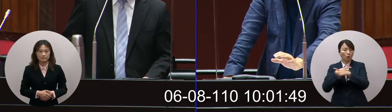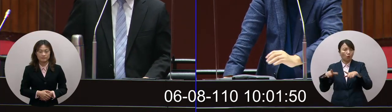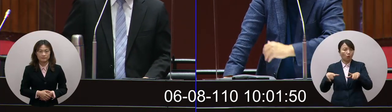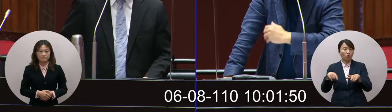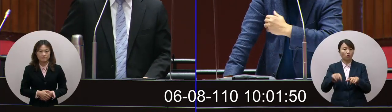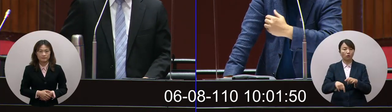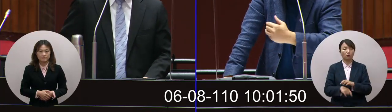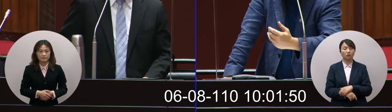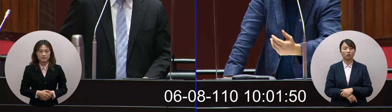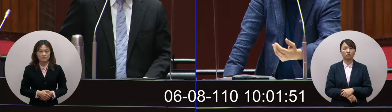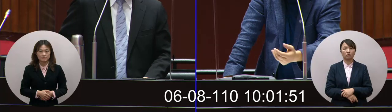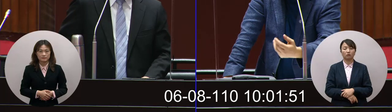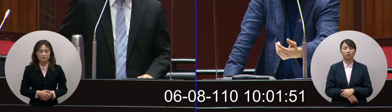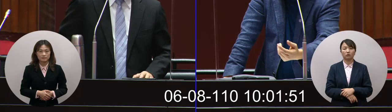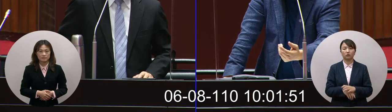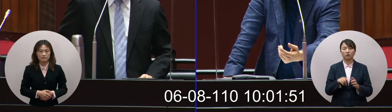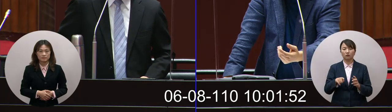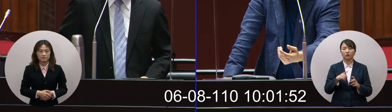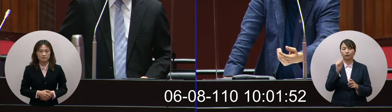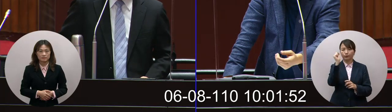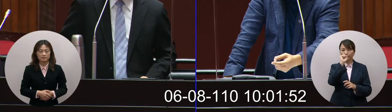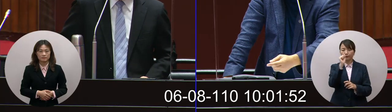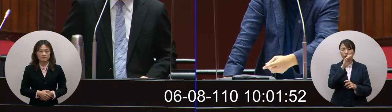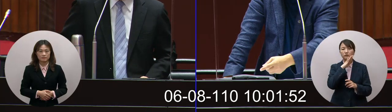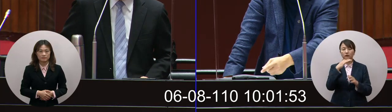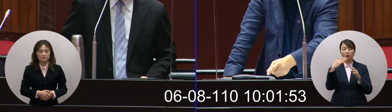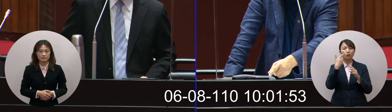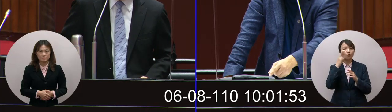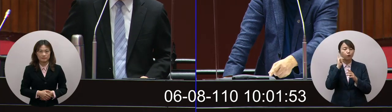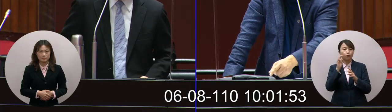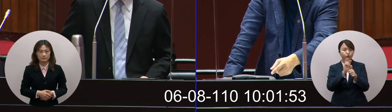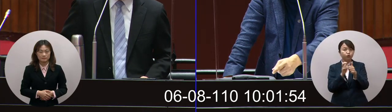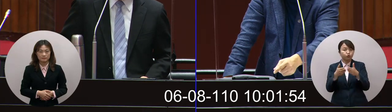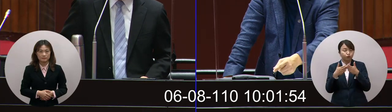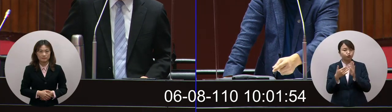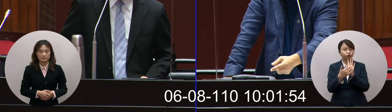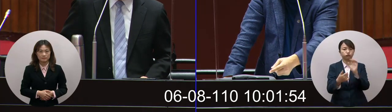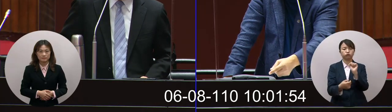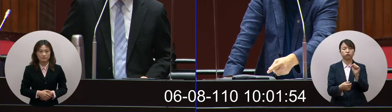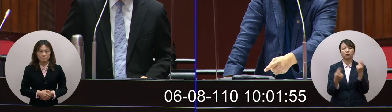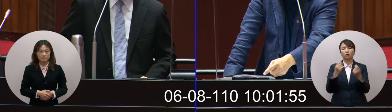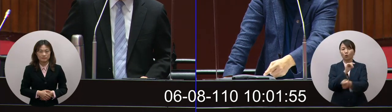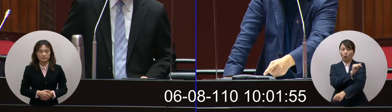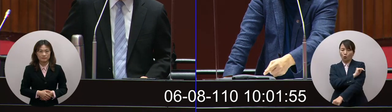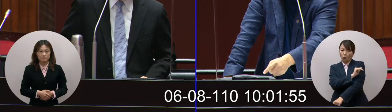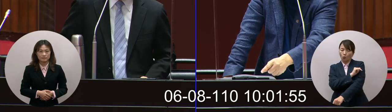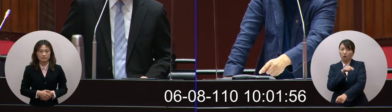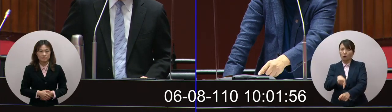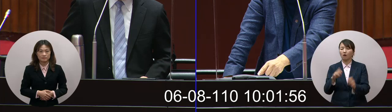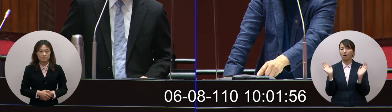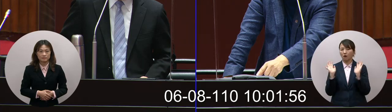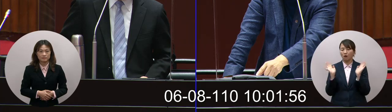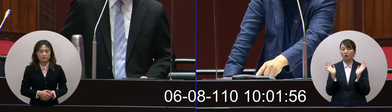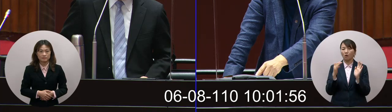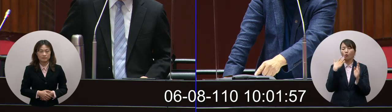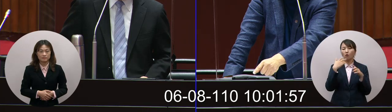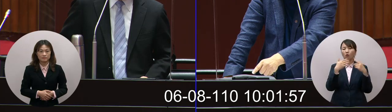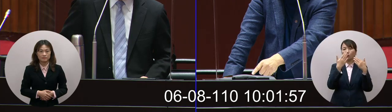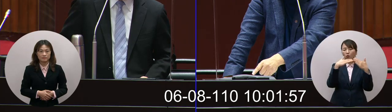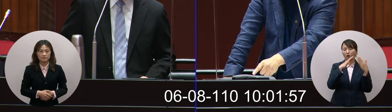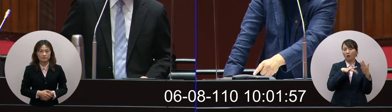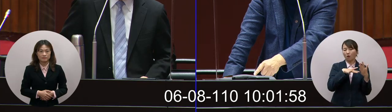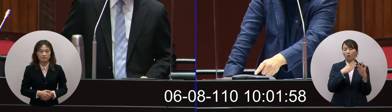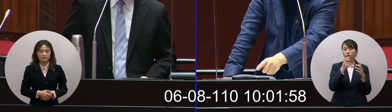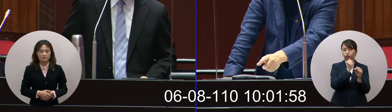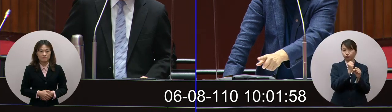哦、啊，他为不得拒收家长有照顾需求，比如说医务人员的幼儿、教职员工维